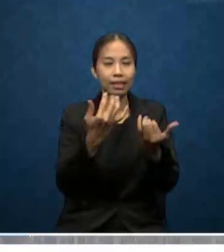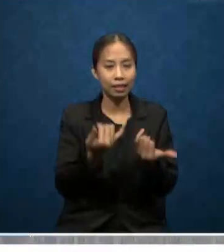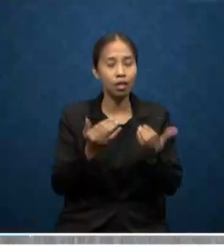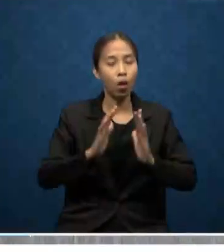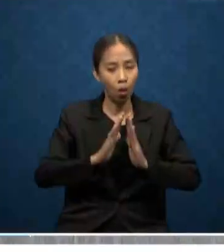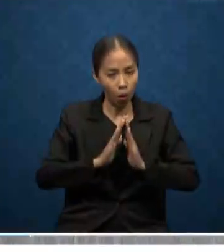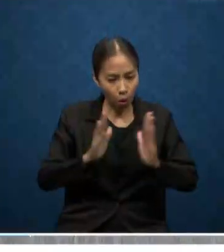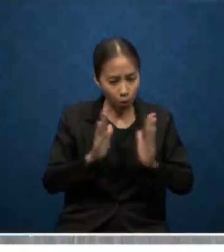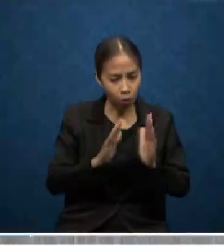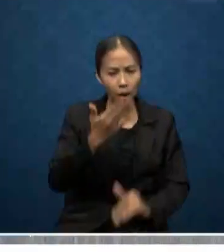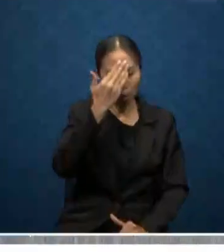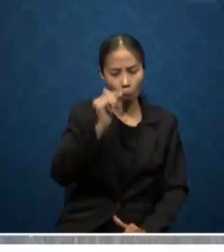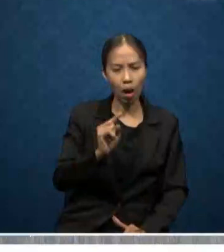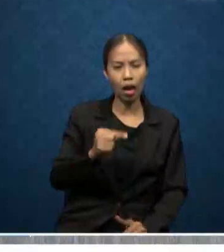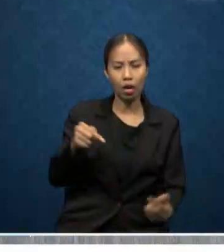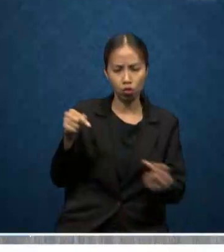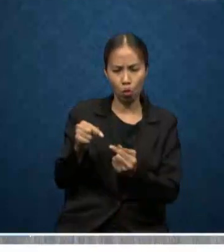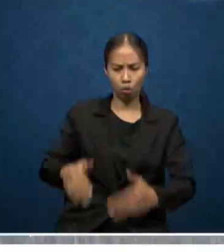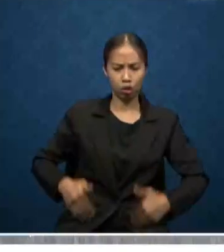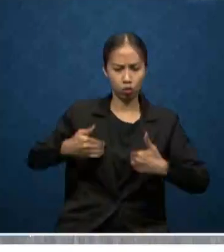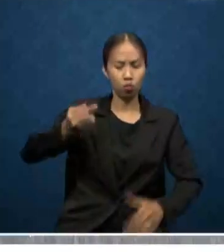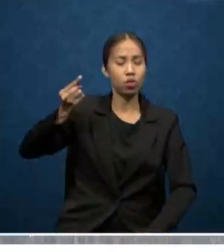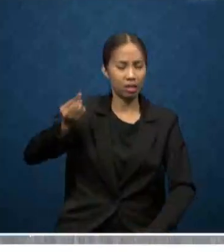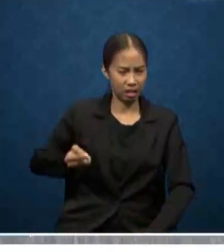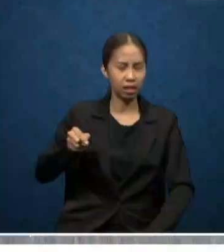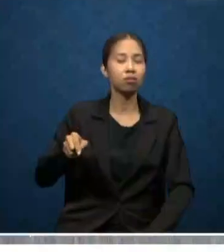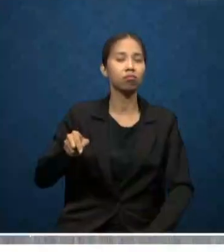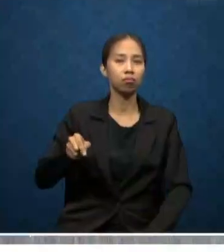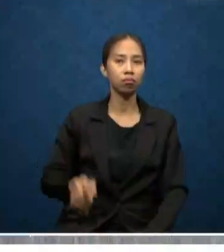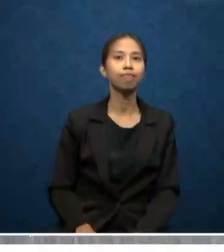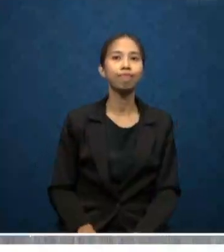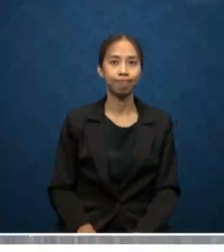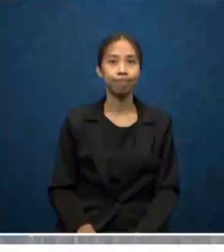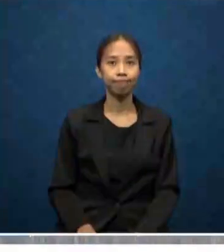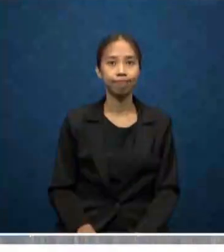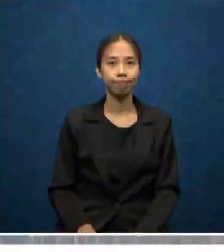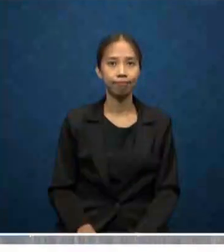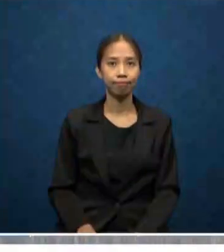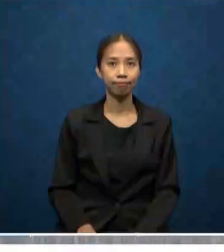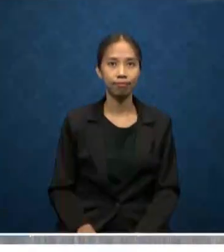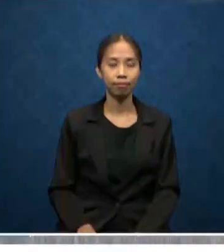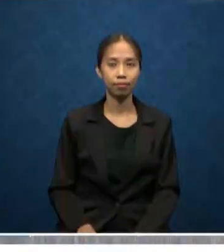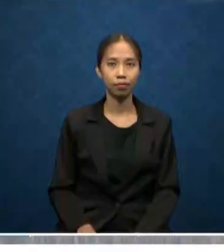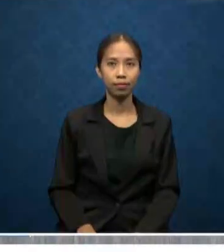ามันตอบโจทย์ที่เป็นจริงในบริบทของโรคปัจจุบันที่เป็นจริงนะครับ